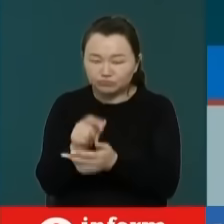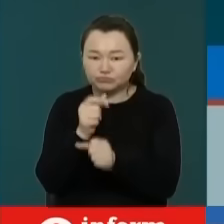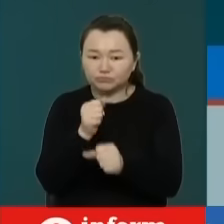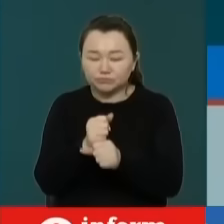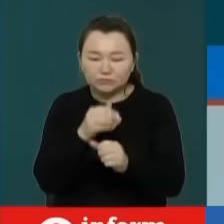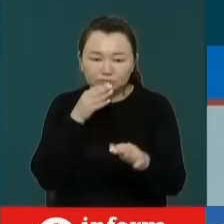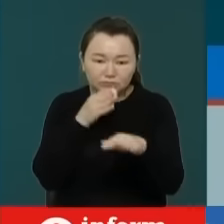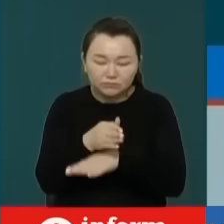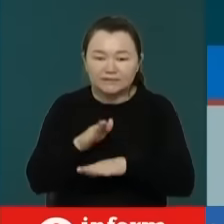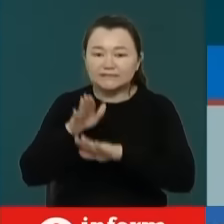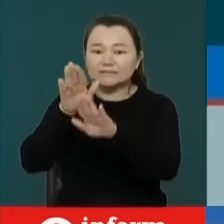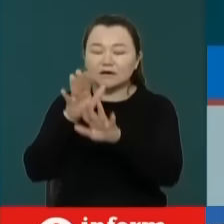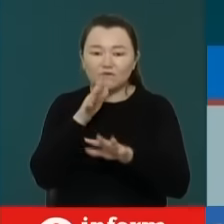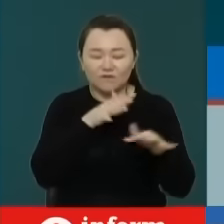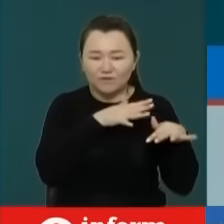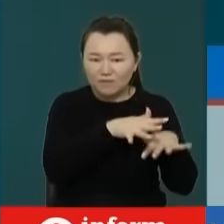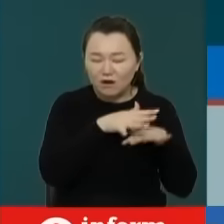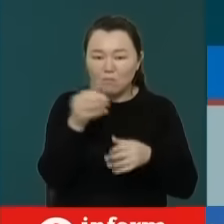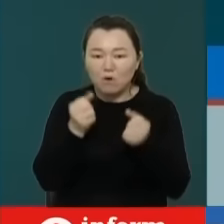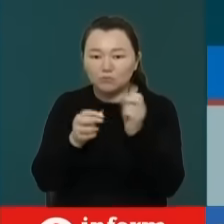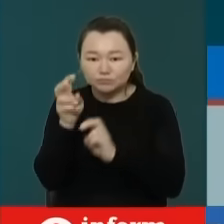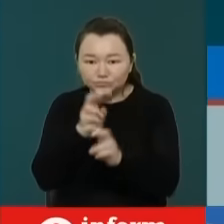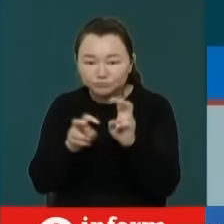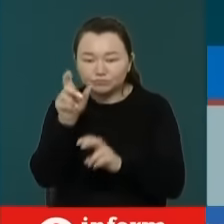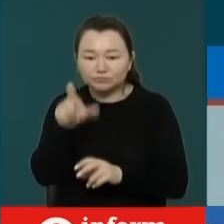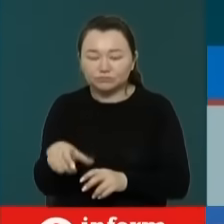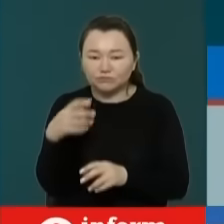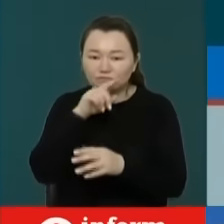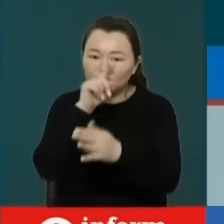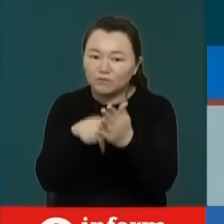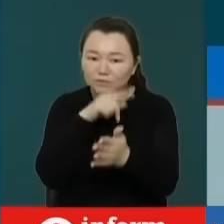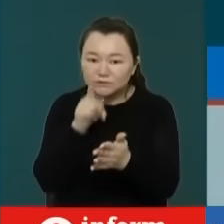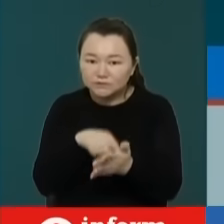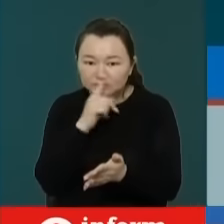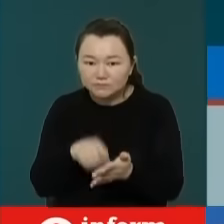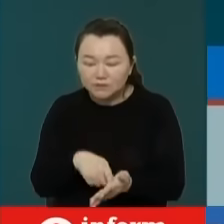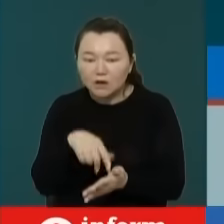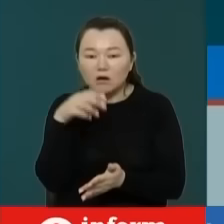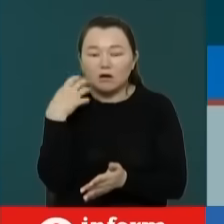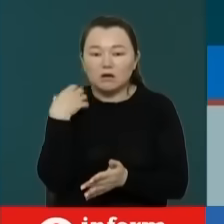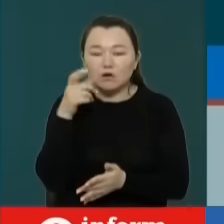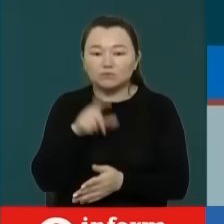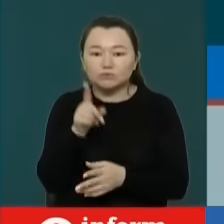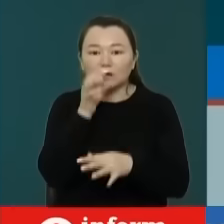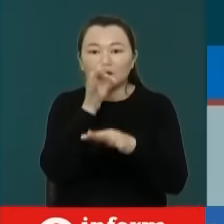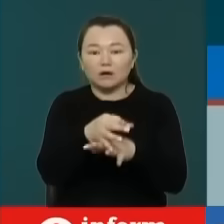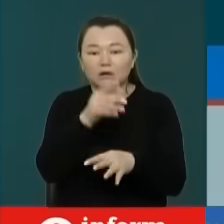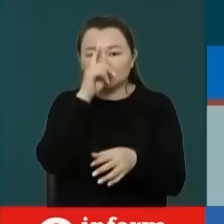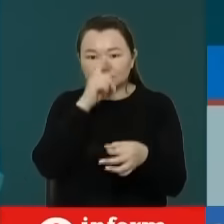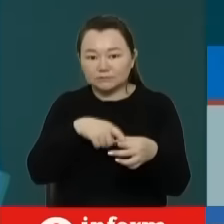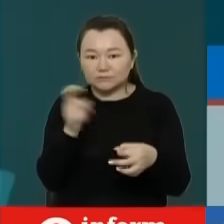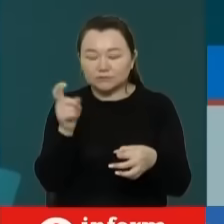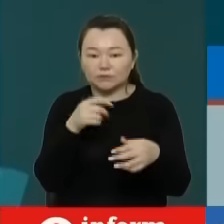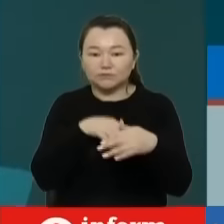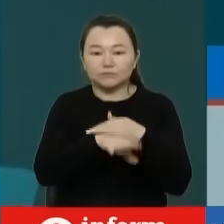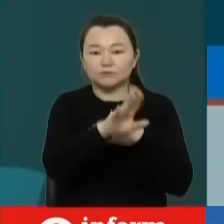әкімінің орынбасары тасқын кезінде көлік қарап жүр деп шенеунікті сұрақтың астына алады. Атқамінер не айтарын білмей сыртқа